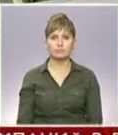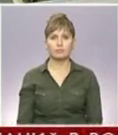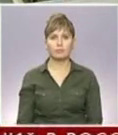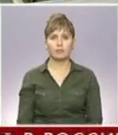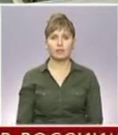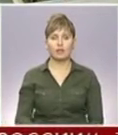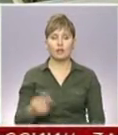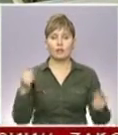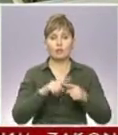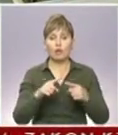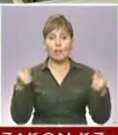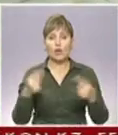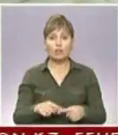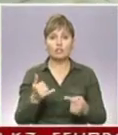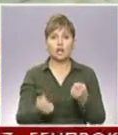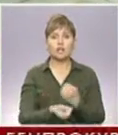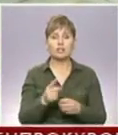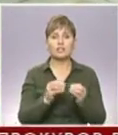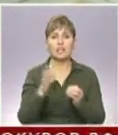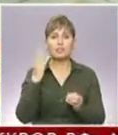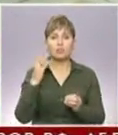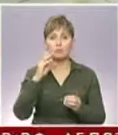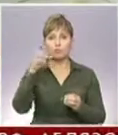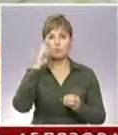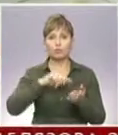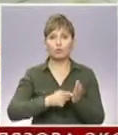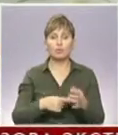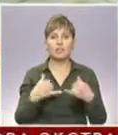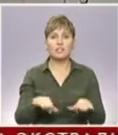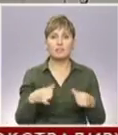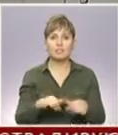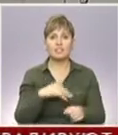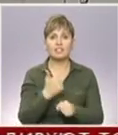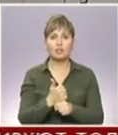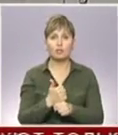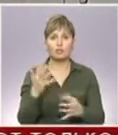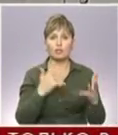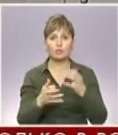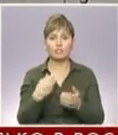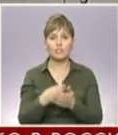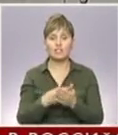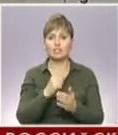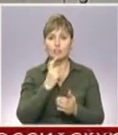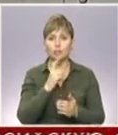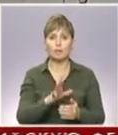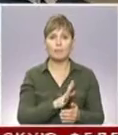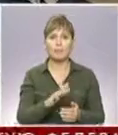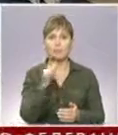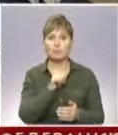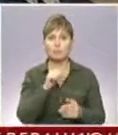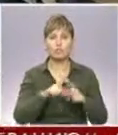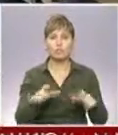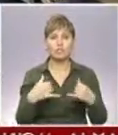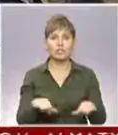На грани банкротства сейчас оказались десятки алматинских бюджетных точек общепита. В основном серьезные финансовые затруднения стали испытывать